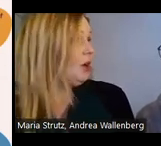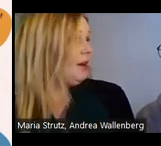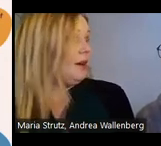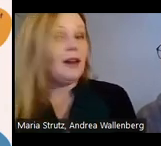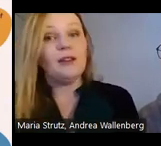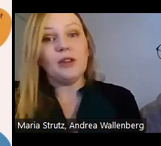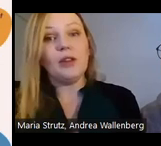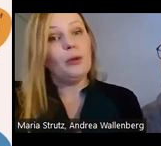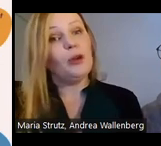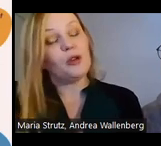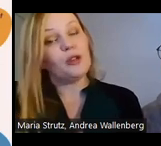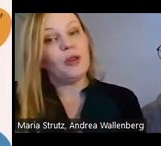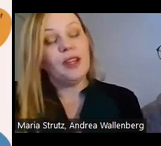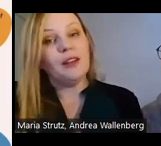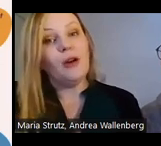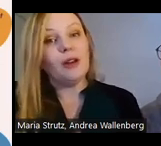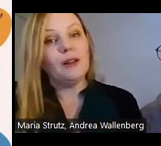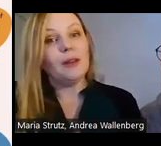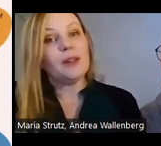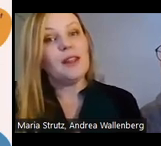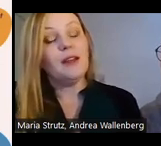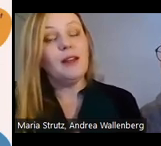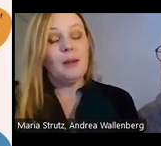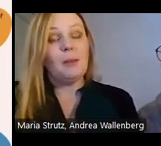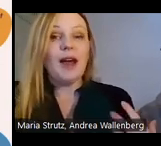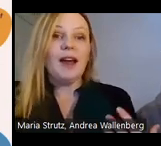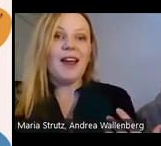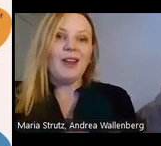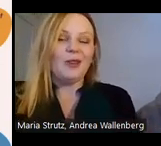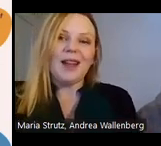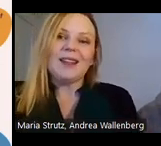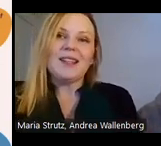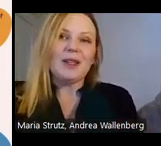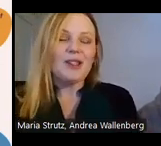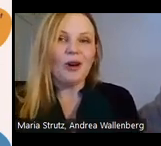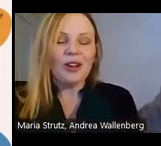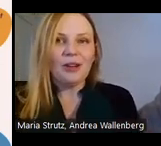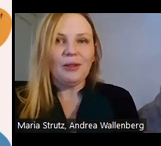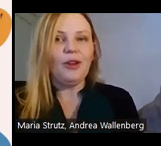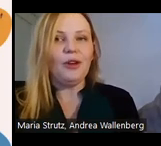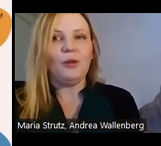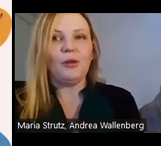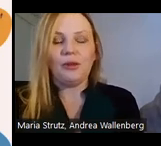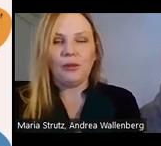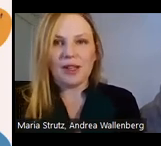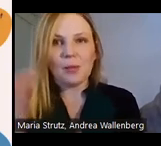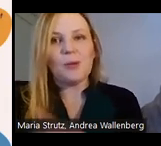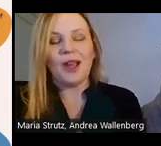mormor. Mm. Så att då börjar jag också få ett innehåll, det man säger. Men det här är ju inte alltid samma sak. Vi har